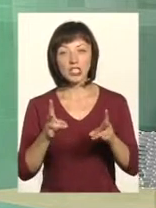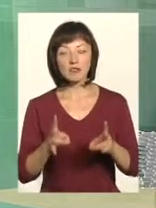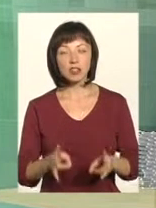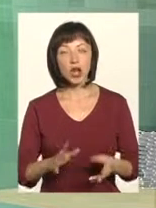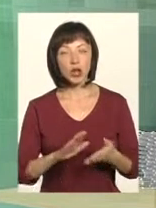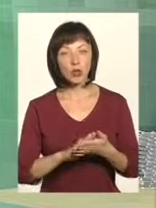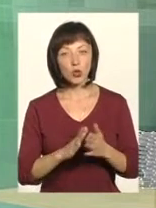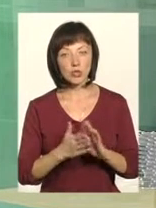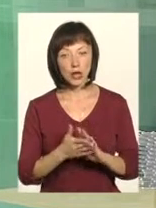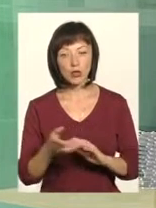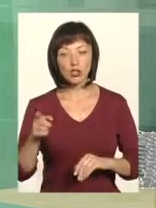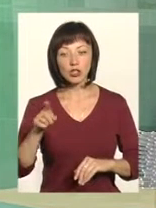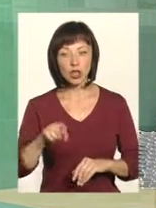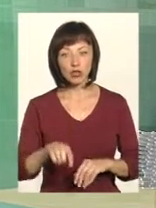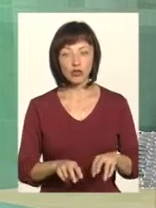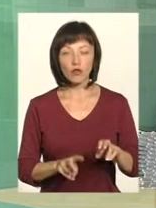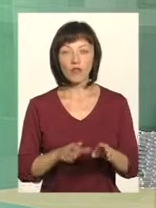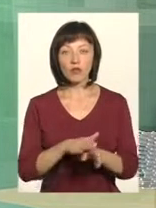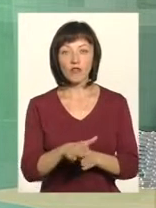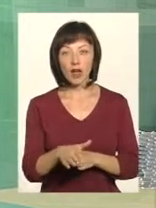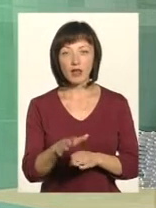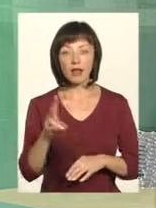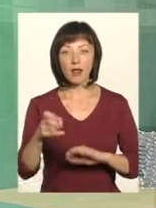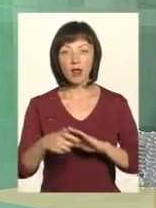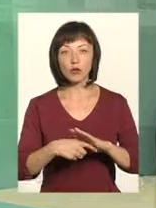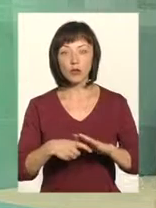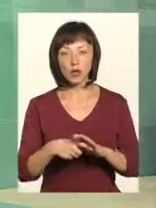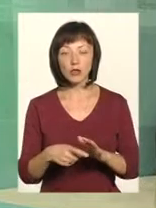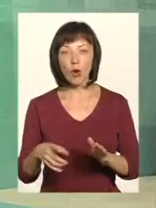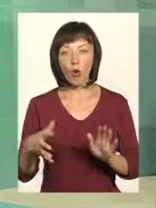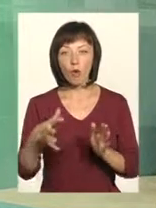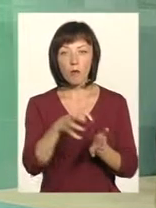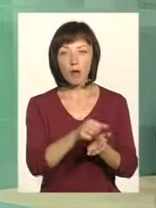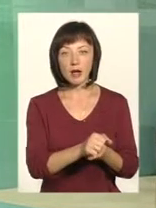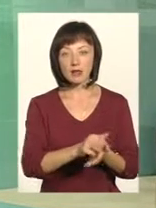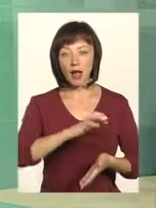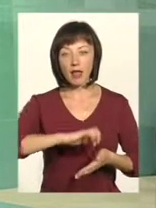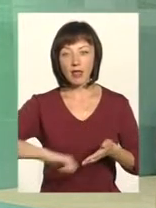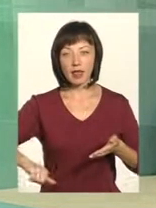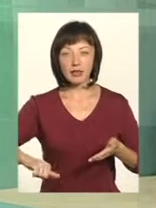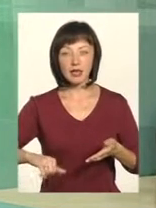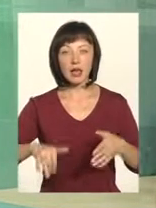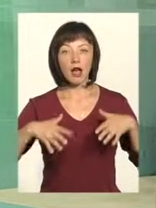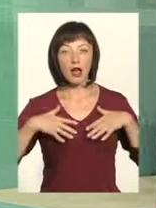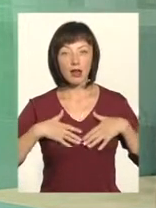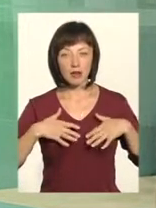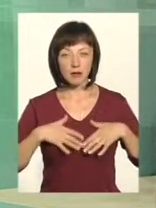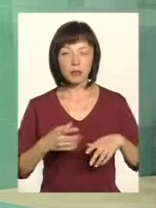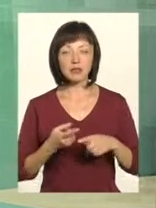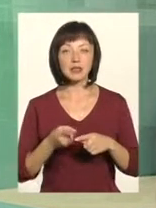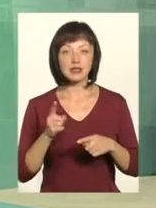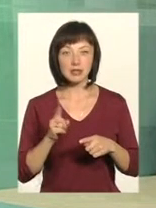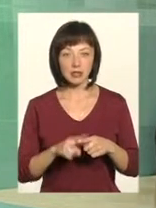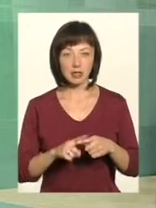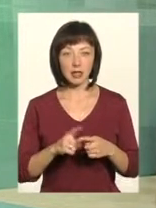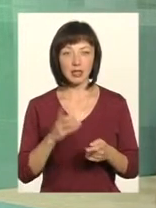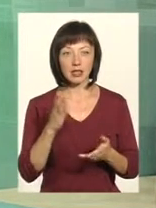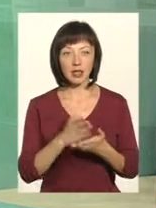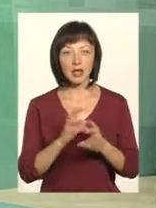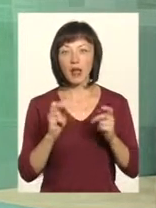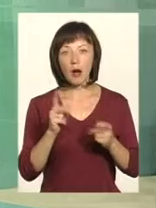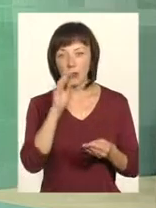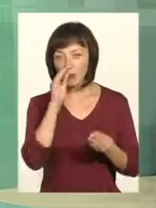на Донбасі, окупація і анексія Криму, це все однозначно, як би не називали, як би не